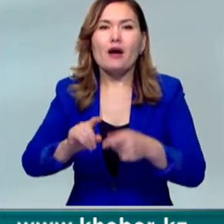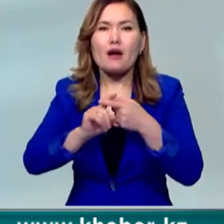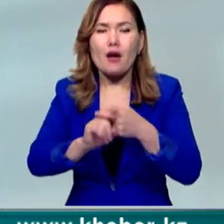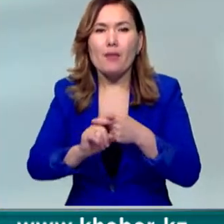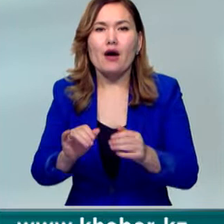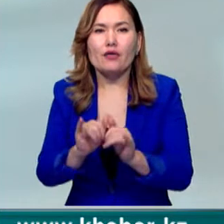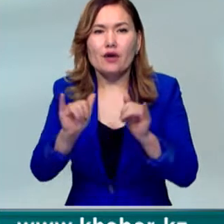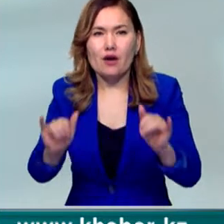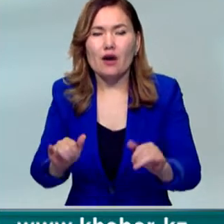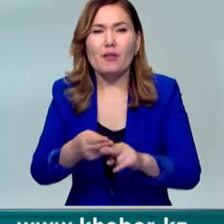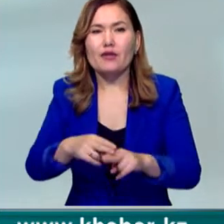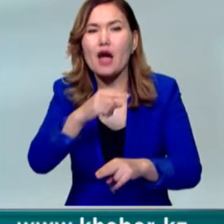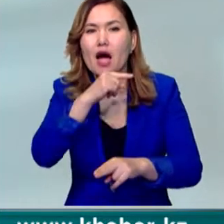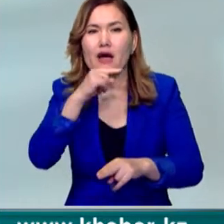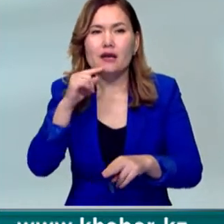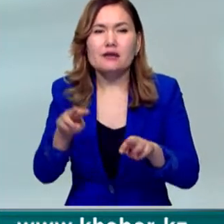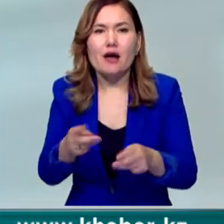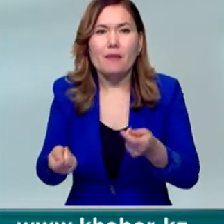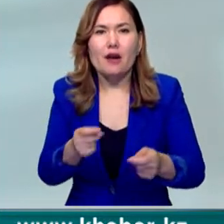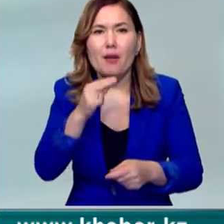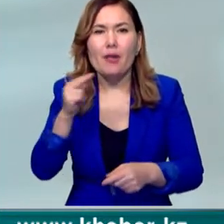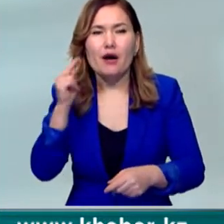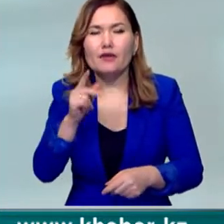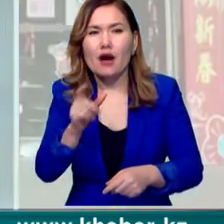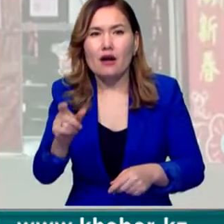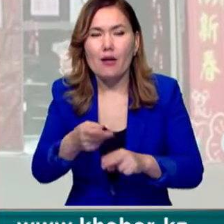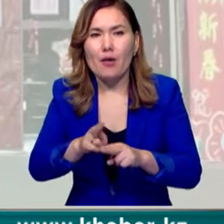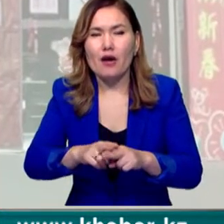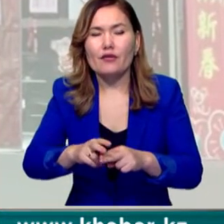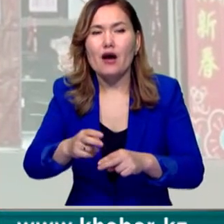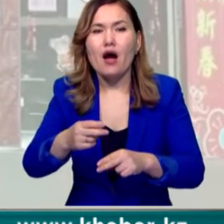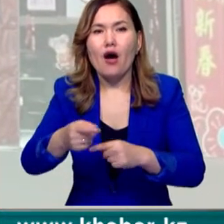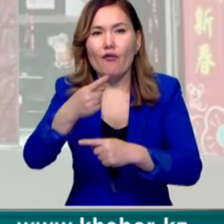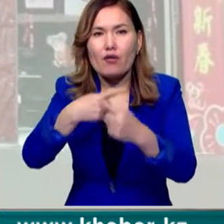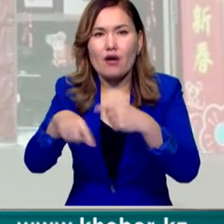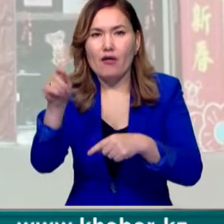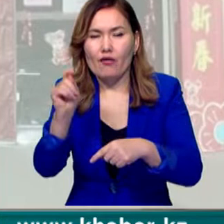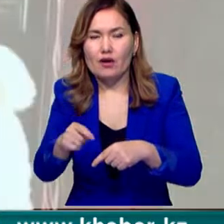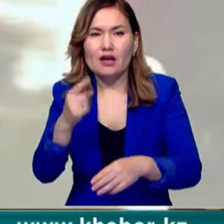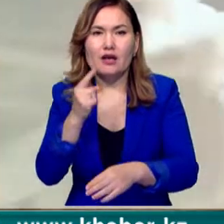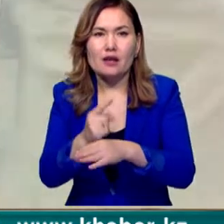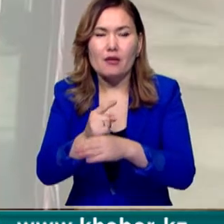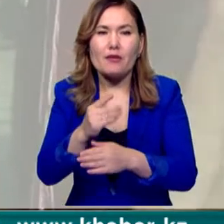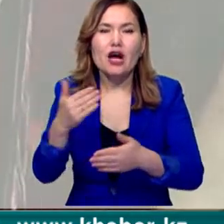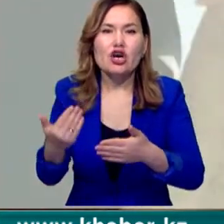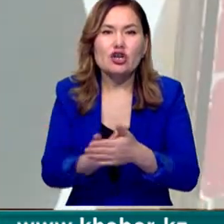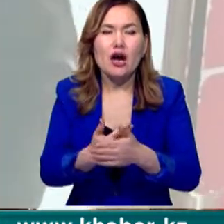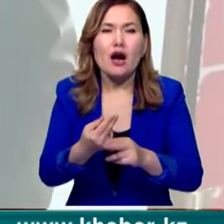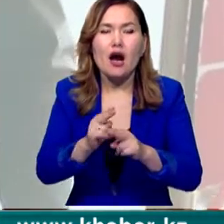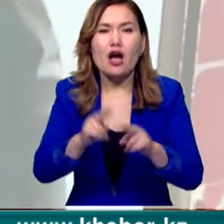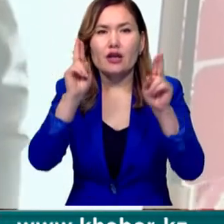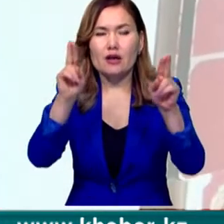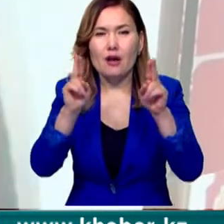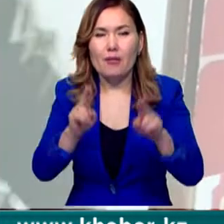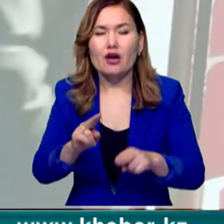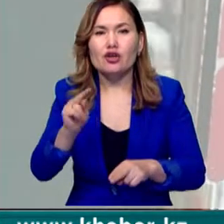Коронавирустың таралуына байланысты Ресей билігі Қытай азаматтарын елге уақытша кіргізбеу туралы шешім қабылдады. Жаңа ереже бейсенбіден